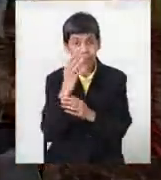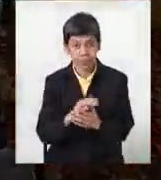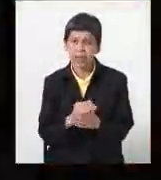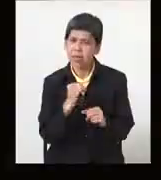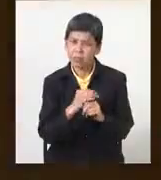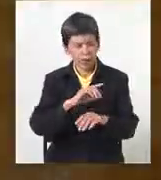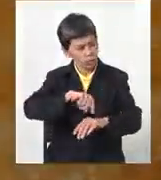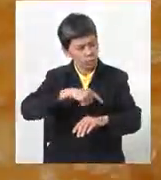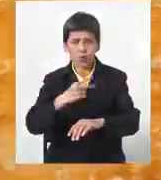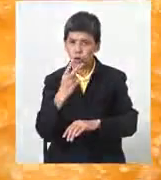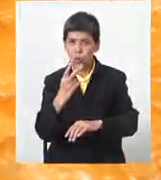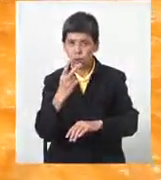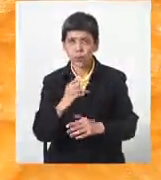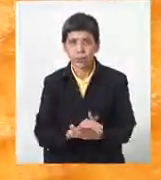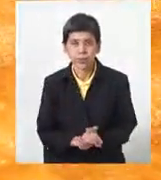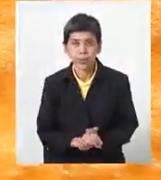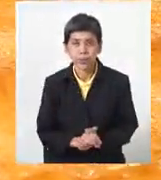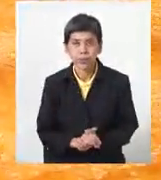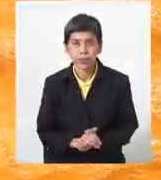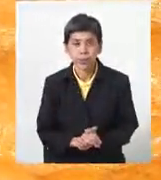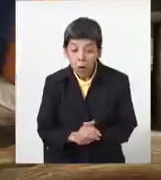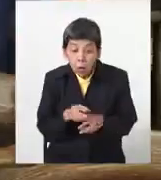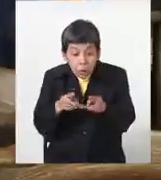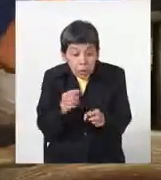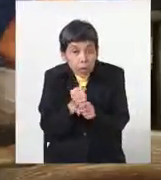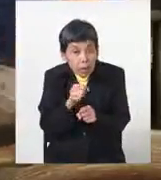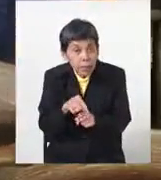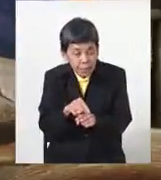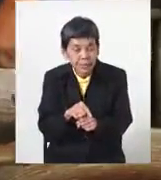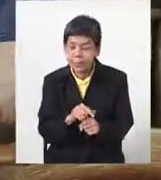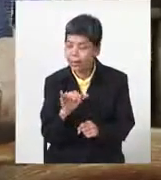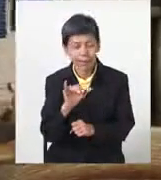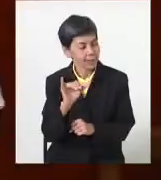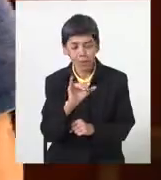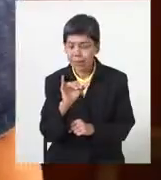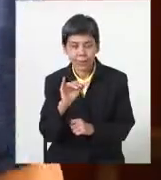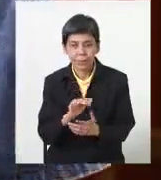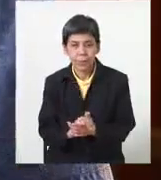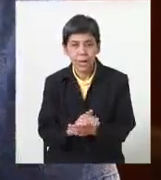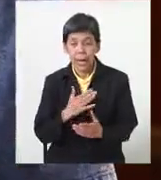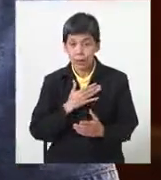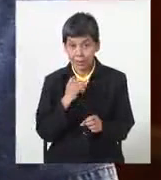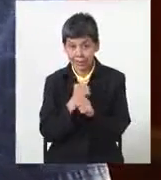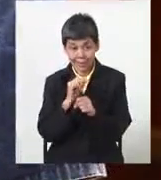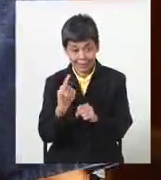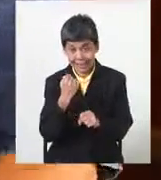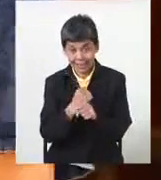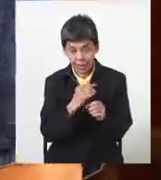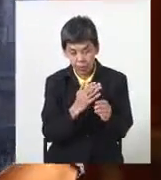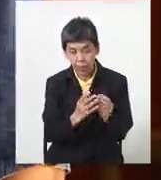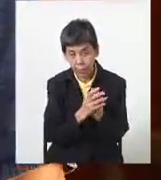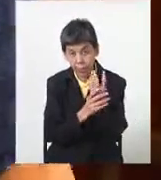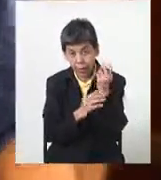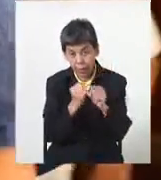นี้ต้องต้มก่อนใช้เวลาประมาณ2ชมงครับนี่คือกรรมวิธีสุดท้ายแล้วแล้วยังครับครับผมทำยังไงต่อครับก็คือ